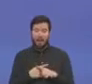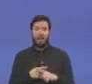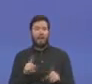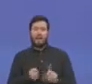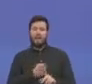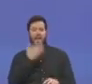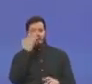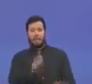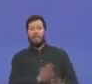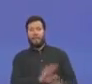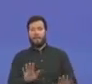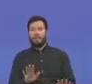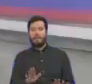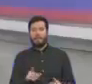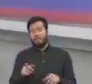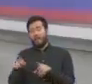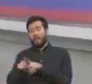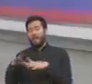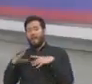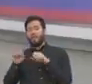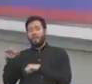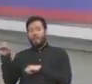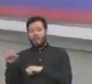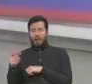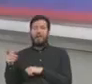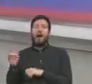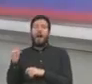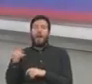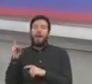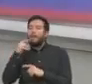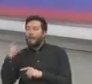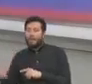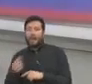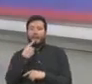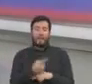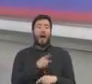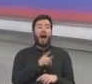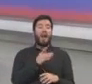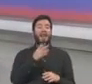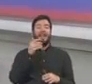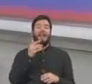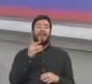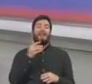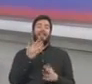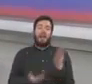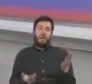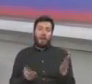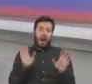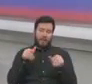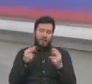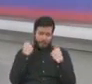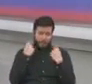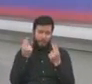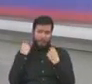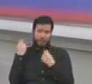vyjadrenia. Pána Sulíka, len to je strašne málo, že vy niečo poviete a na konci dňa je tak šúchate nohami a stiahnete späť opäť a karavana ide ďalej. Ja